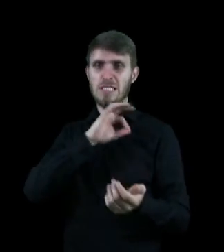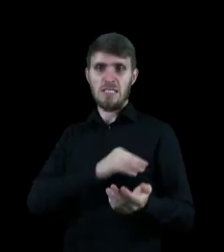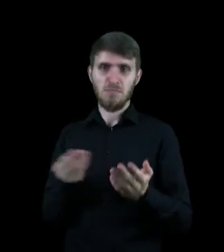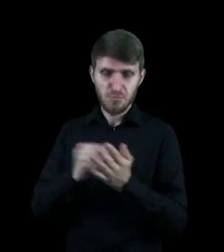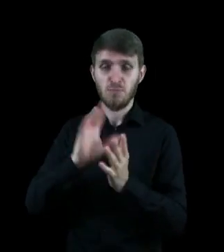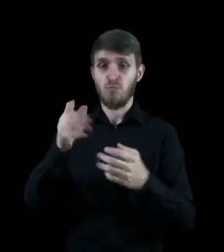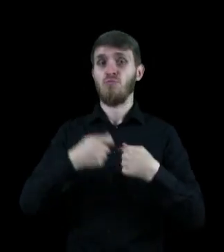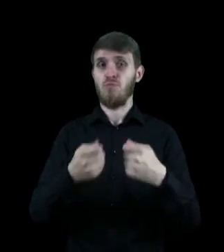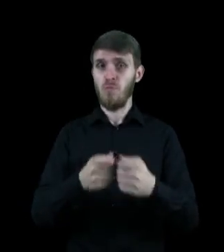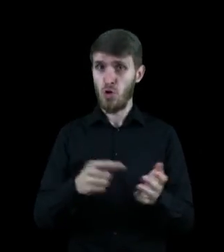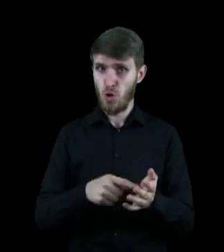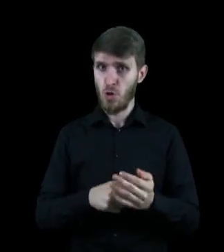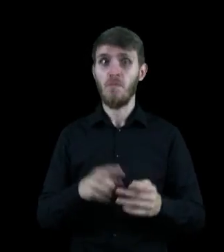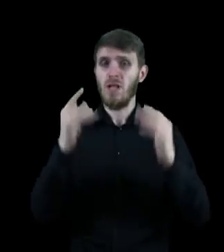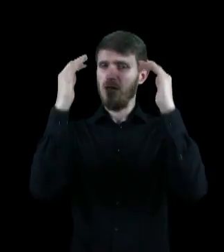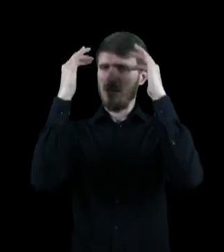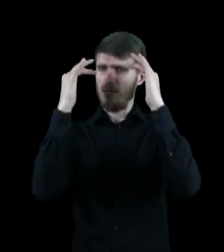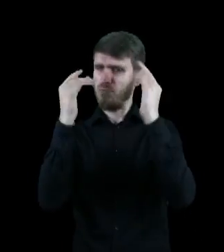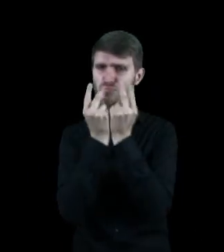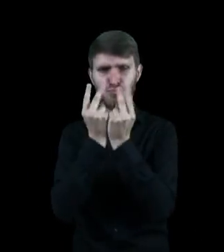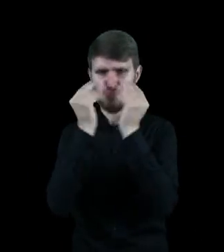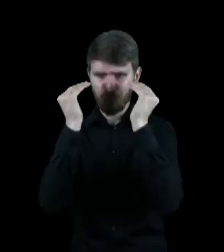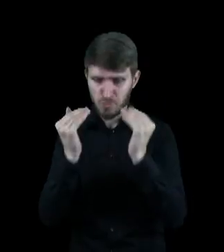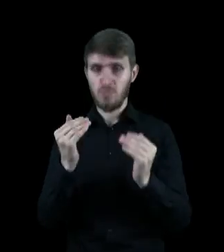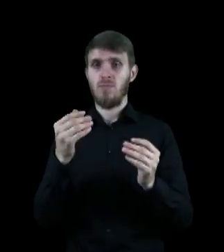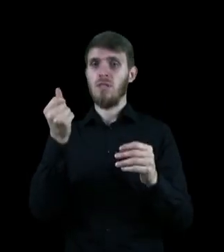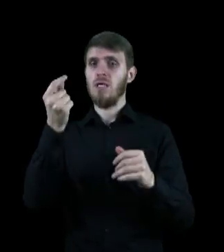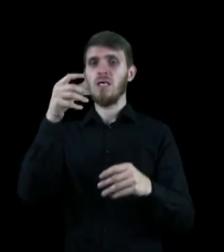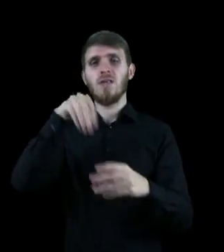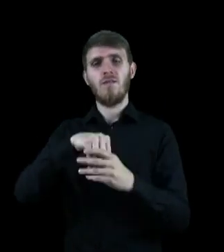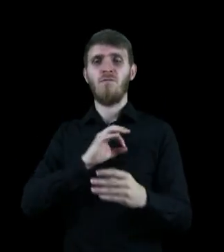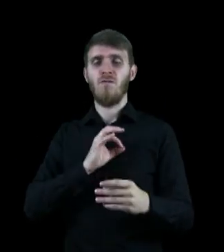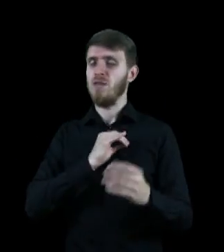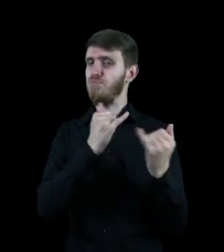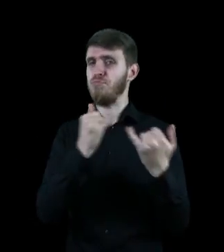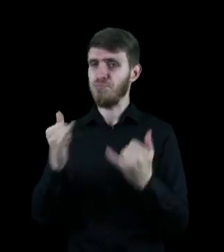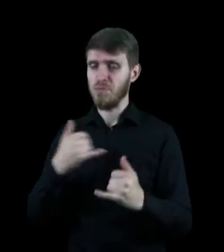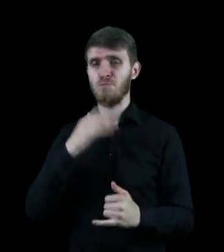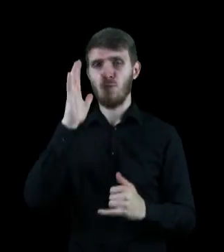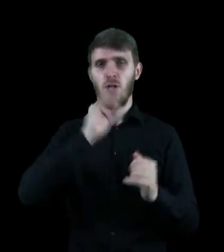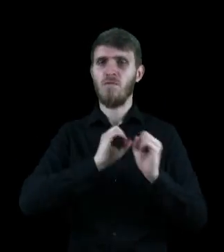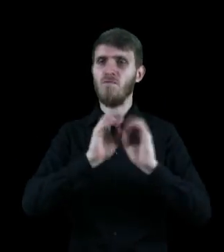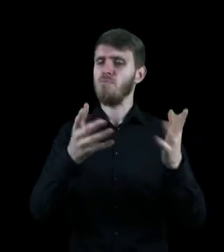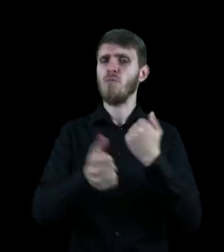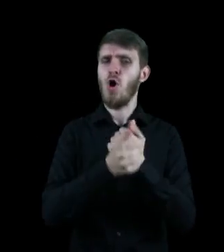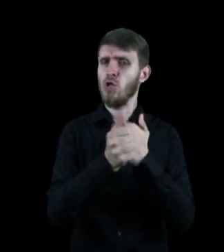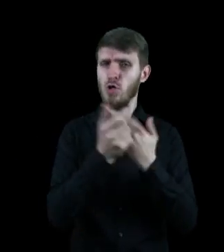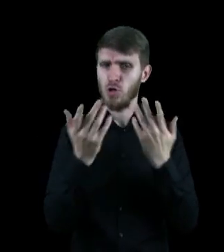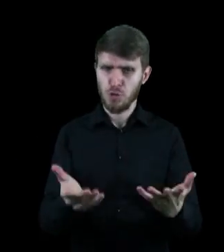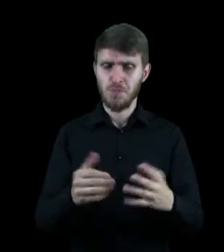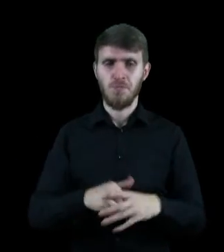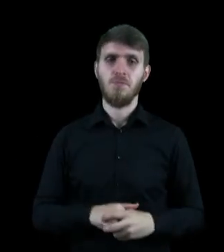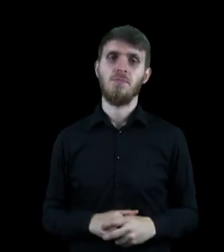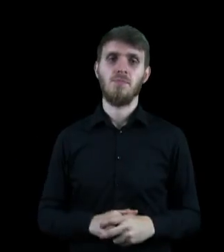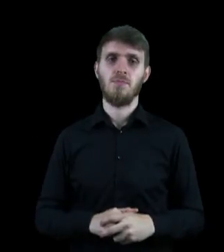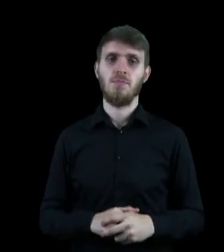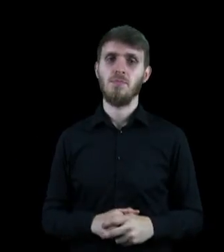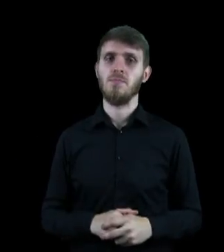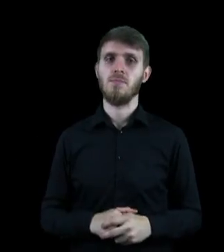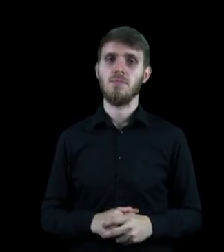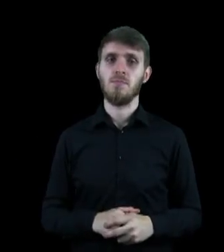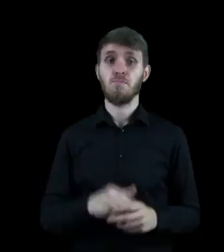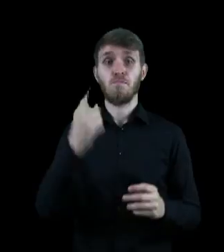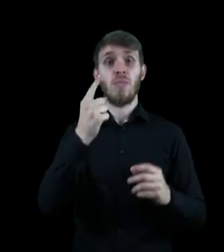odpowiednim zyskiem, z odpowiednią marżą i w zasadzie są takie same za wyjątkiem struktury kapitałowej i zaraz sobie